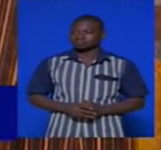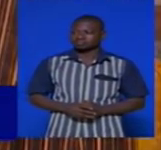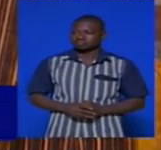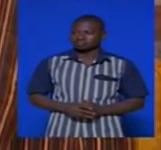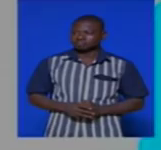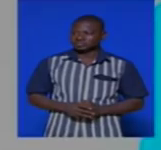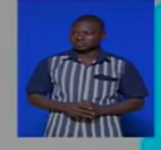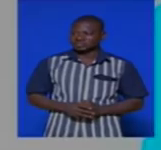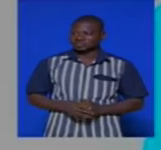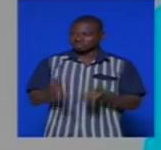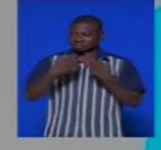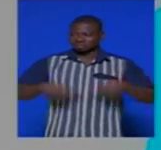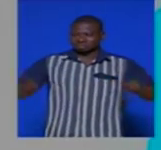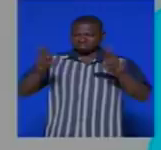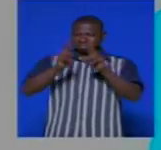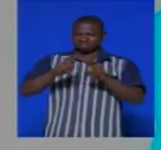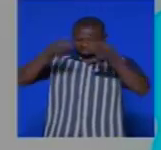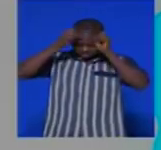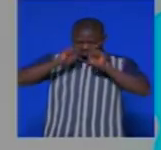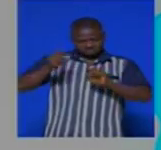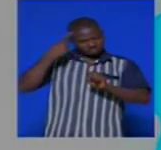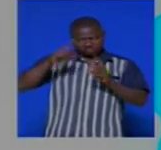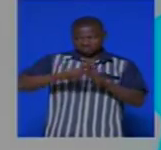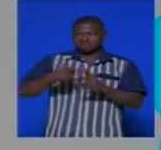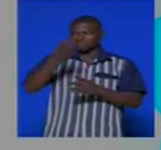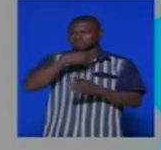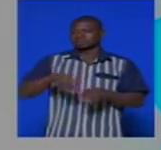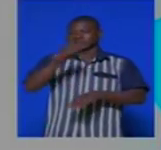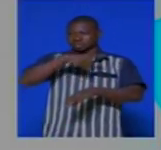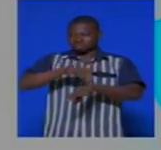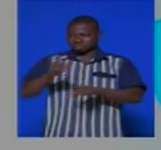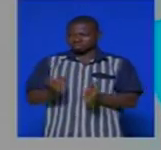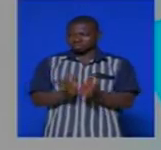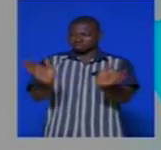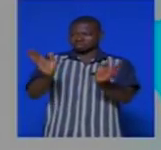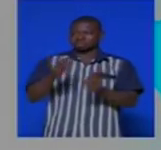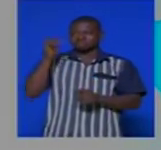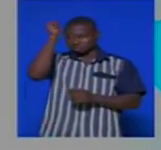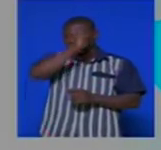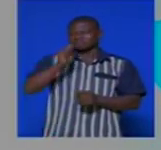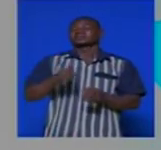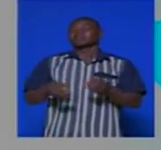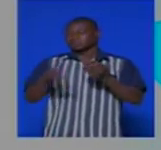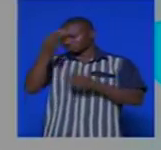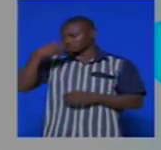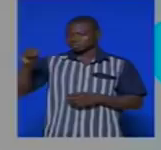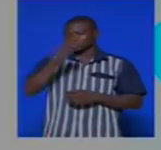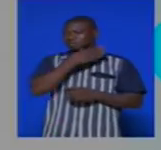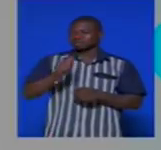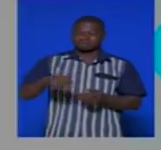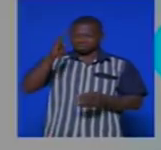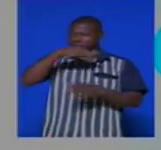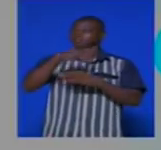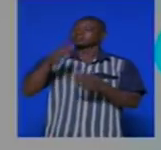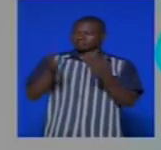Audience présidentielle pour commencer. La directrice générale de l'Afrique de l'Ouest de la Banque africaine de développement a